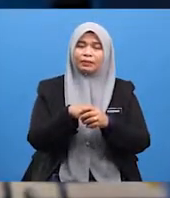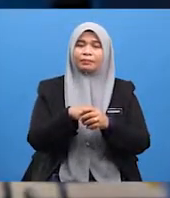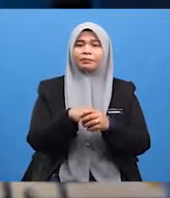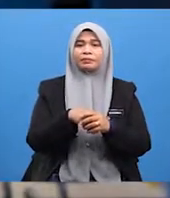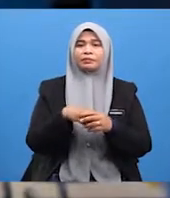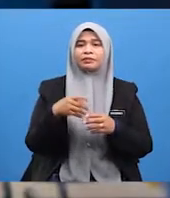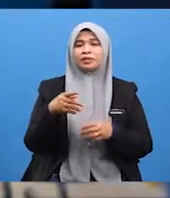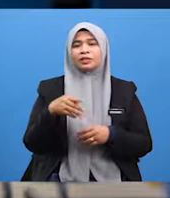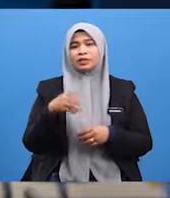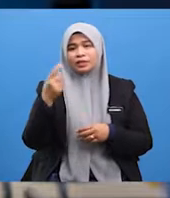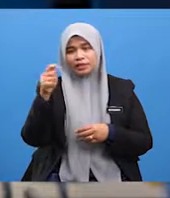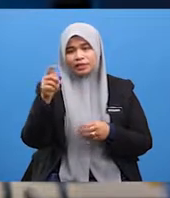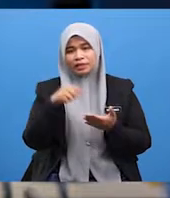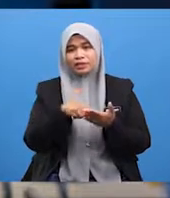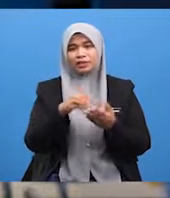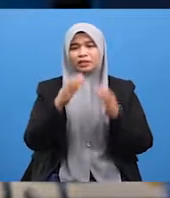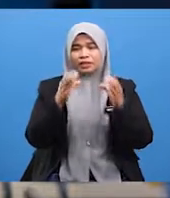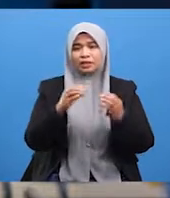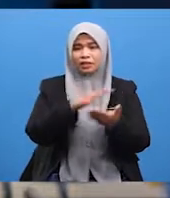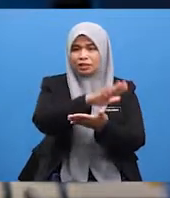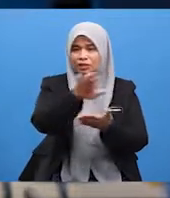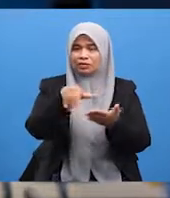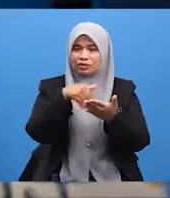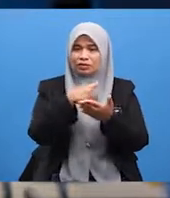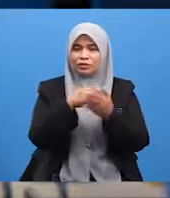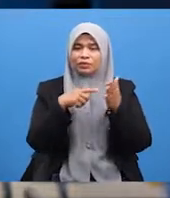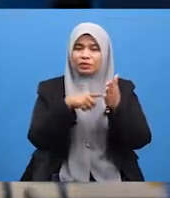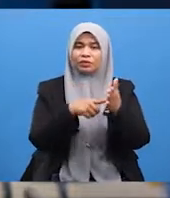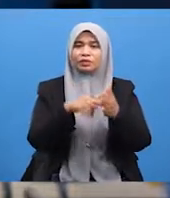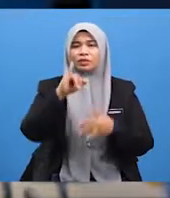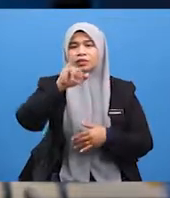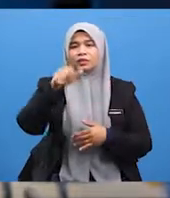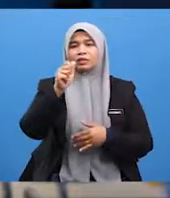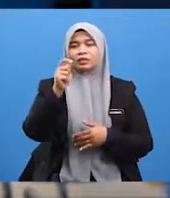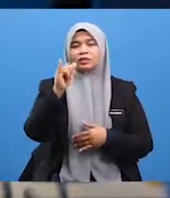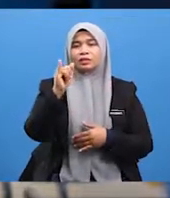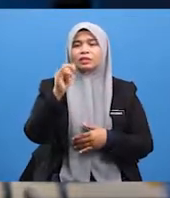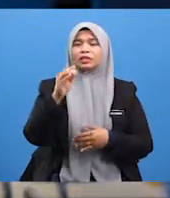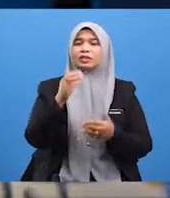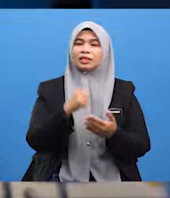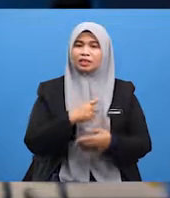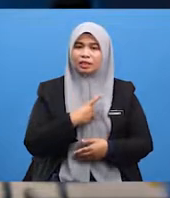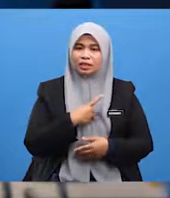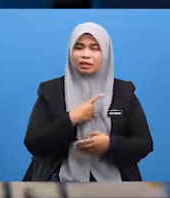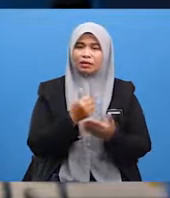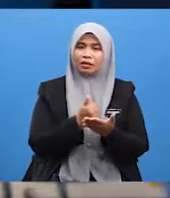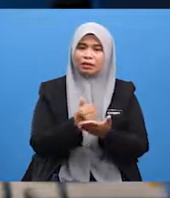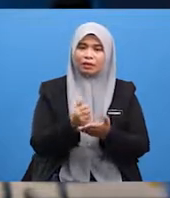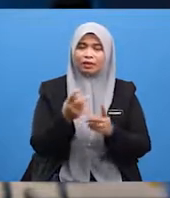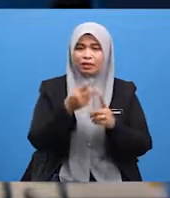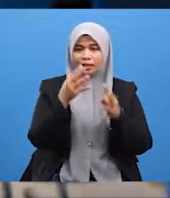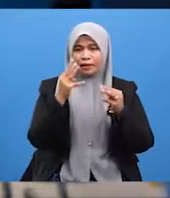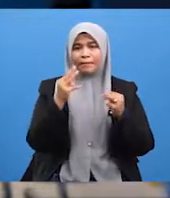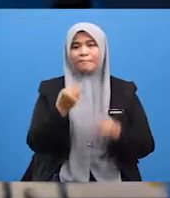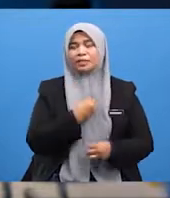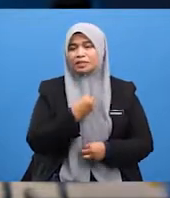ini secara keseluruhannya menunjukkan jati diri amanah kerana masing-masing